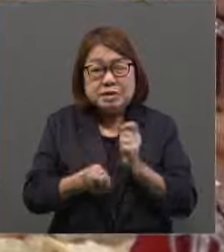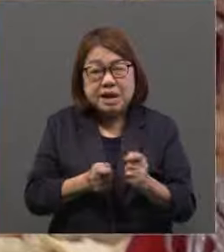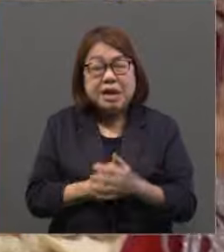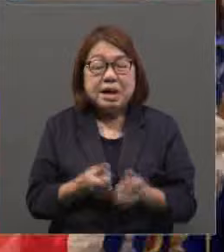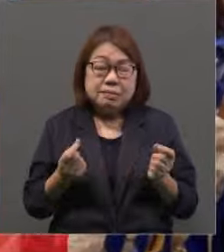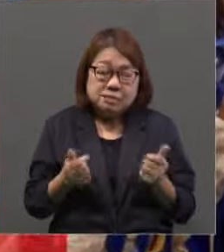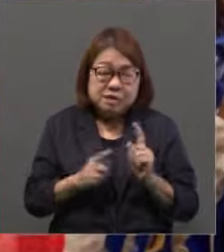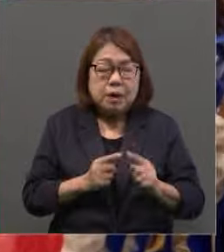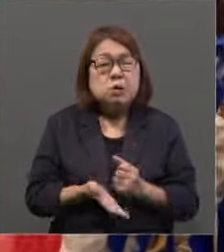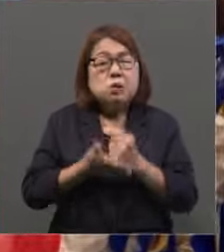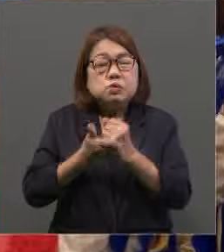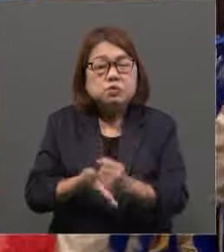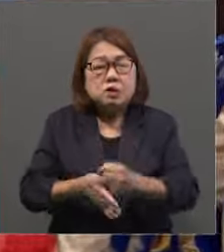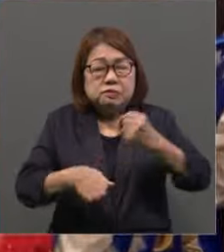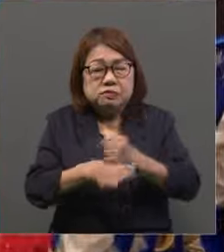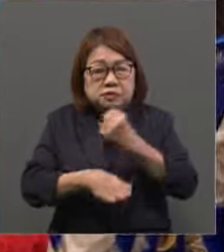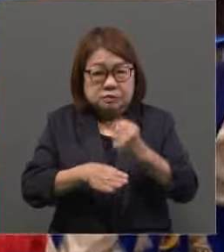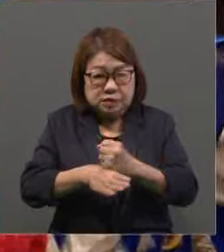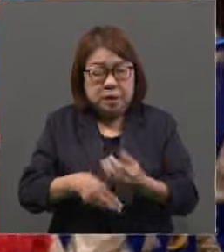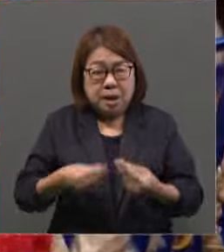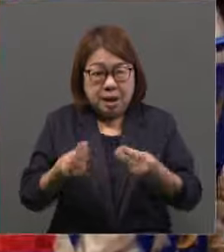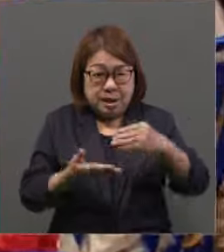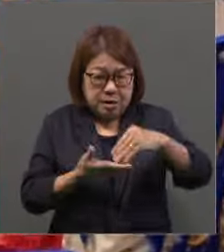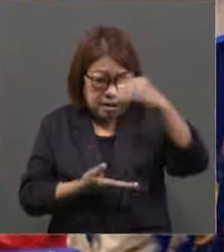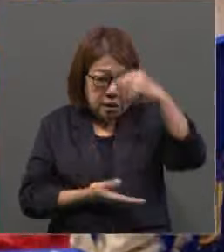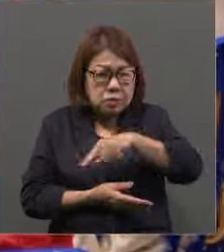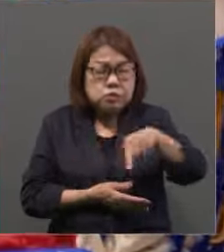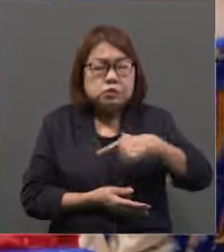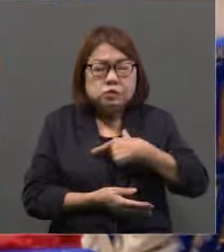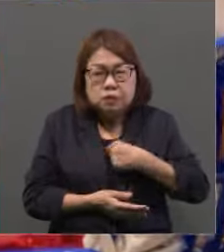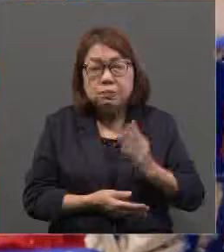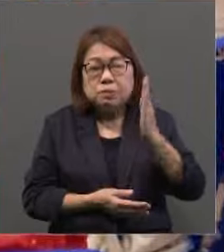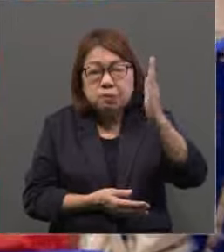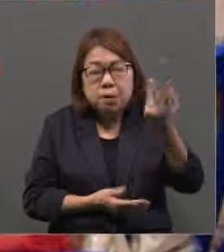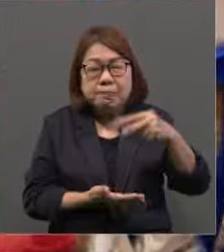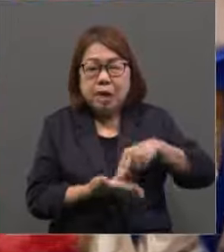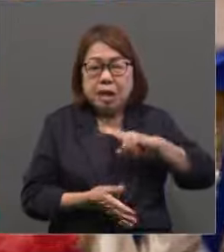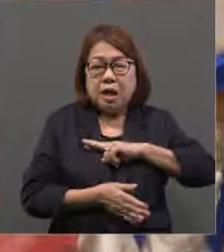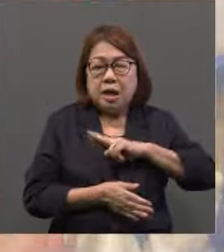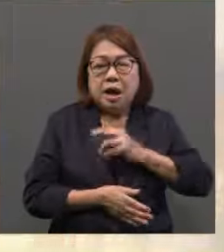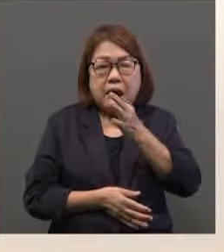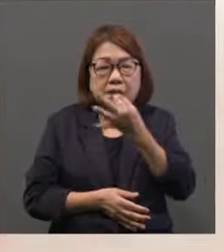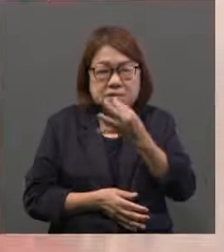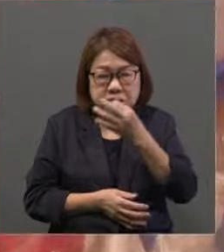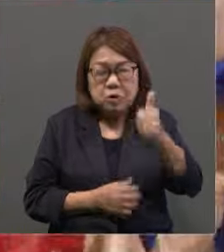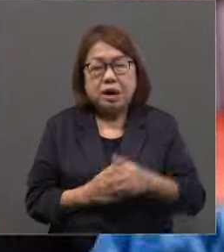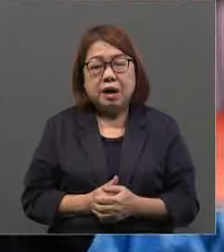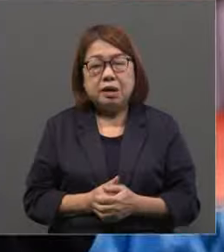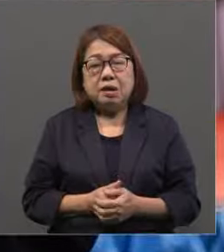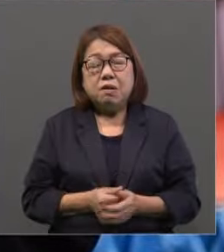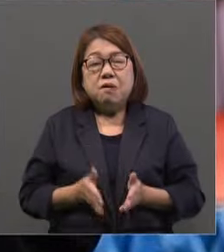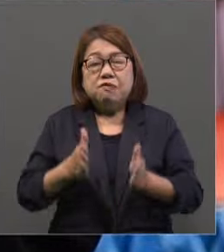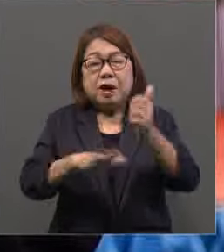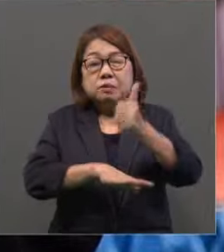ริมนักเรียนและเป็นส่วนที่สามารถทำให้นักเรียนได้เรียนในสิ่งที่ต้องการจะประกอบอาชีพในอนาคตได ้ในส่วนของฝ่ายบริหารโรงเรียนก็